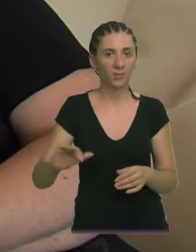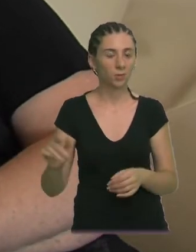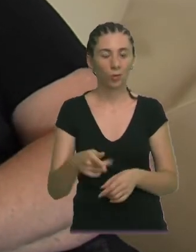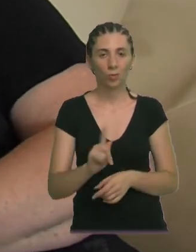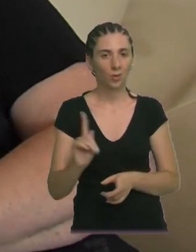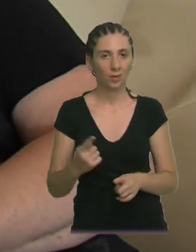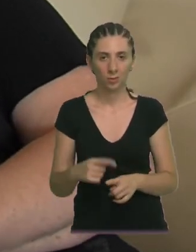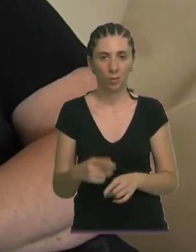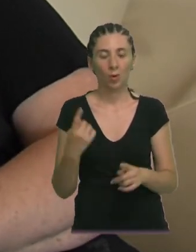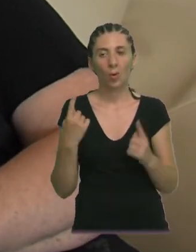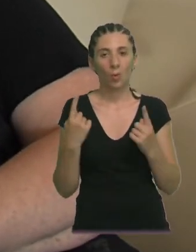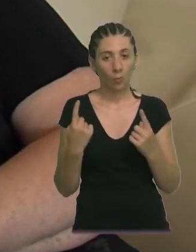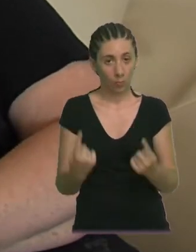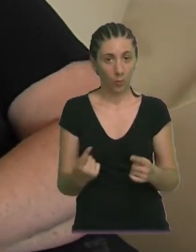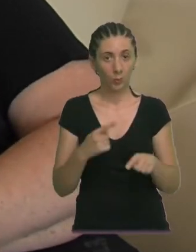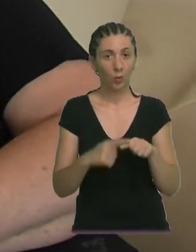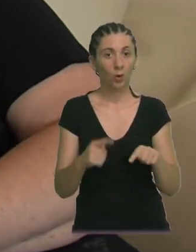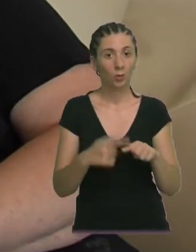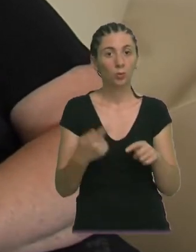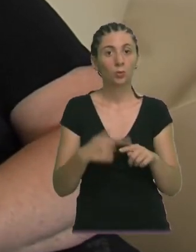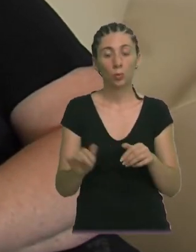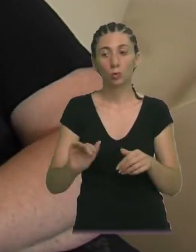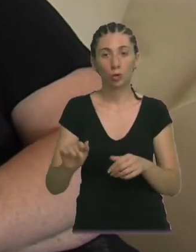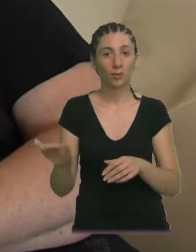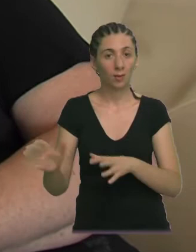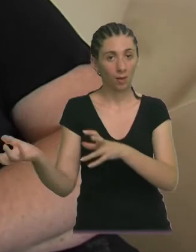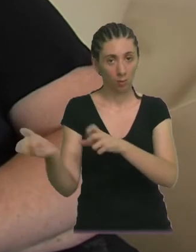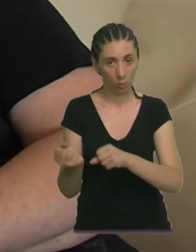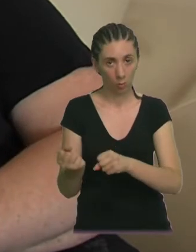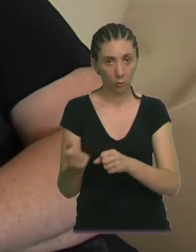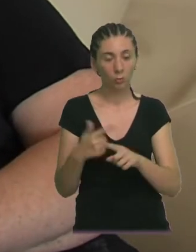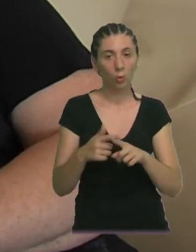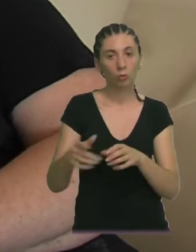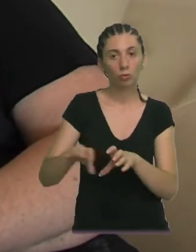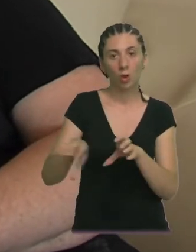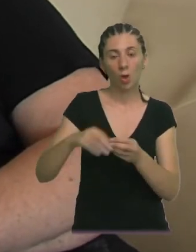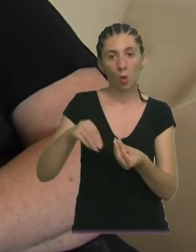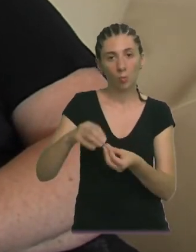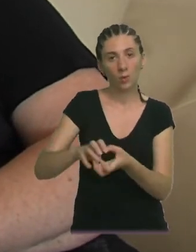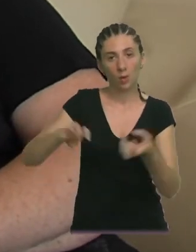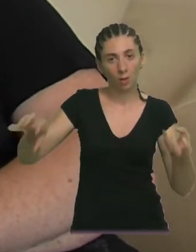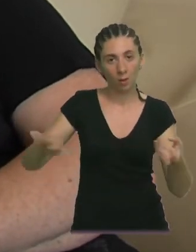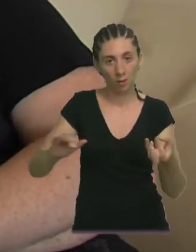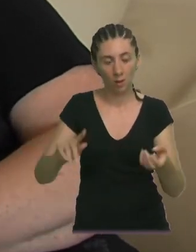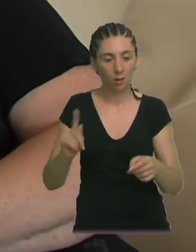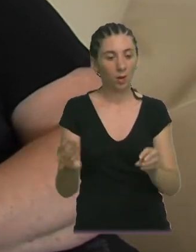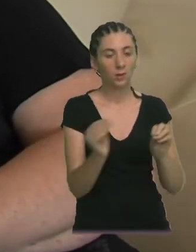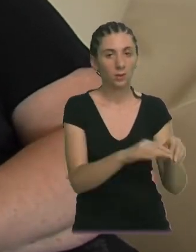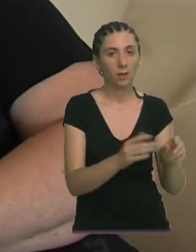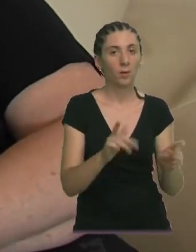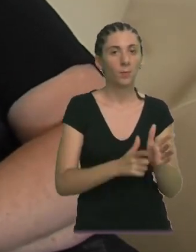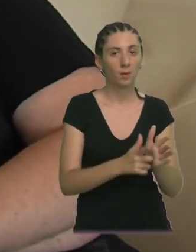to to. Uvijek postoje razlozi zbog čega je dijete udomljeno, zbog čega je izdvojeno iz obitelji. Znate,